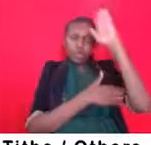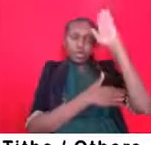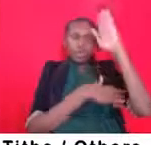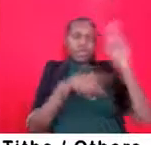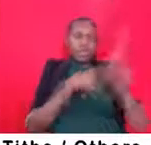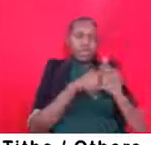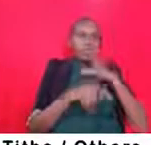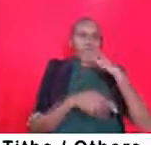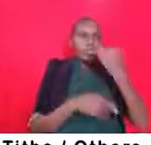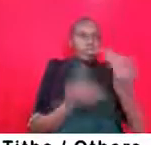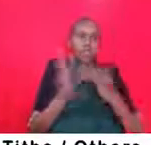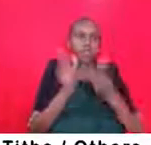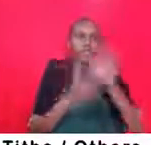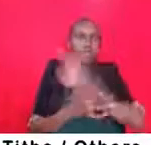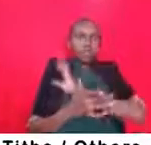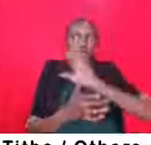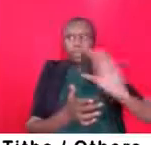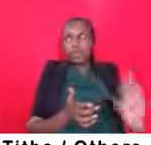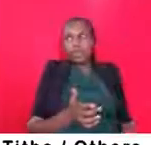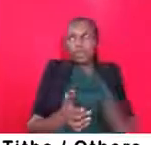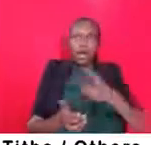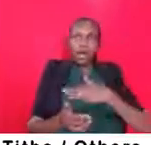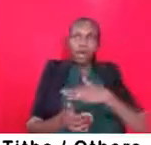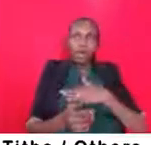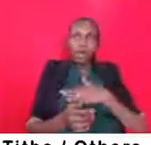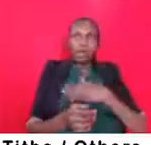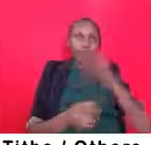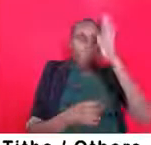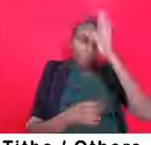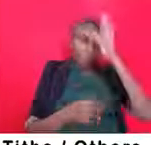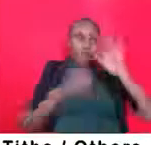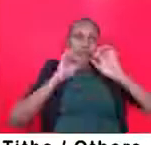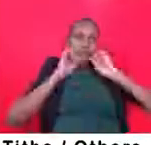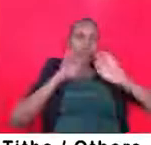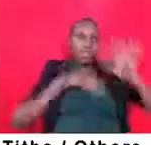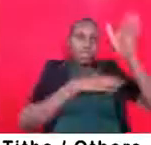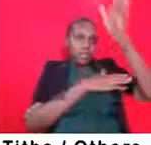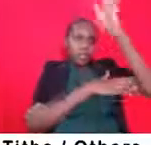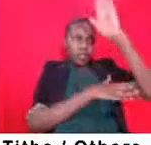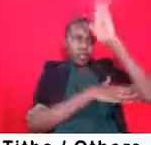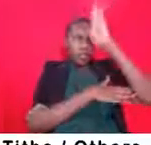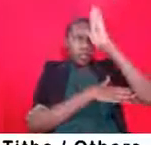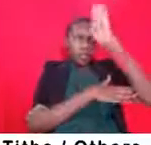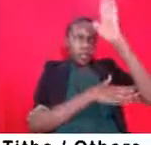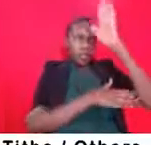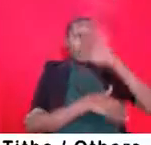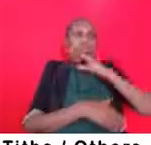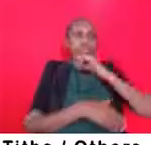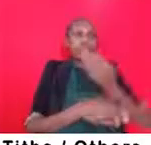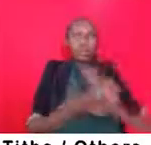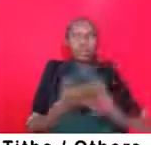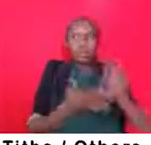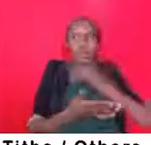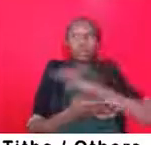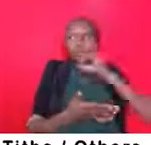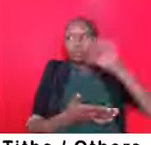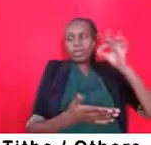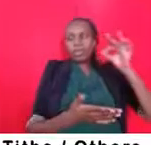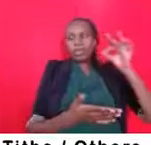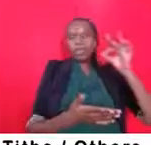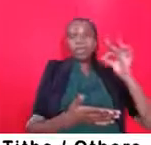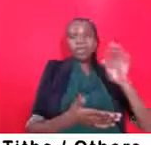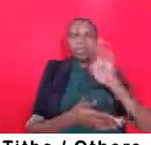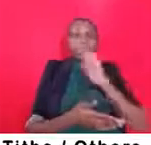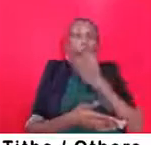na mwana wake Yesu Kristo Bwana wetu. Na baraka ya Mungu Mwenyezi, Baba, Mwana na Roho